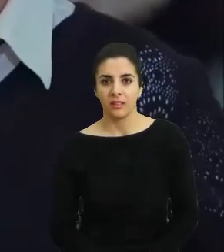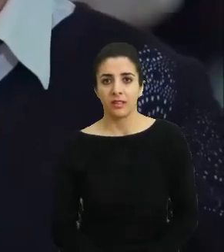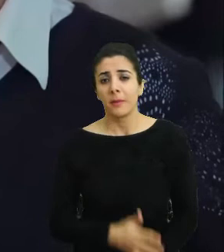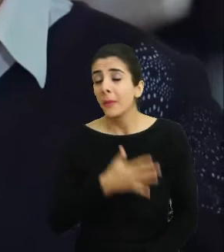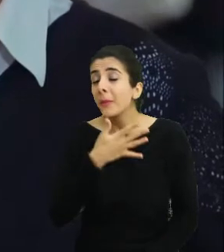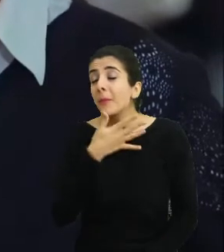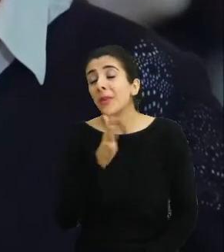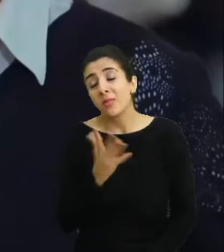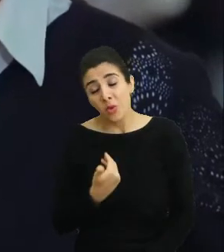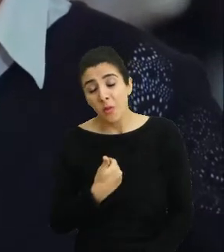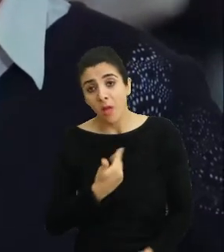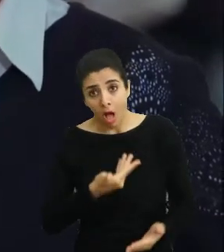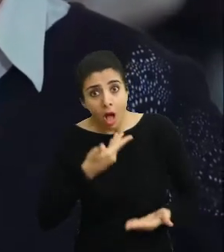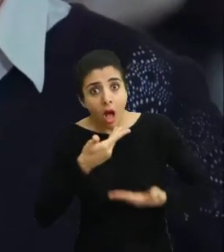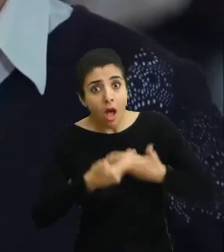Bilmem